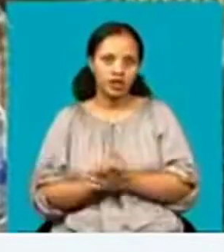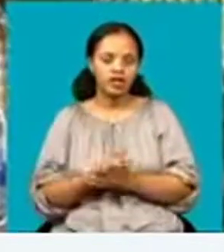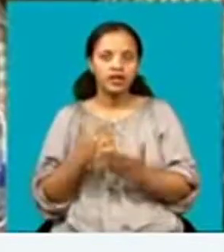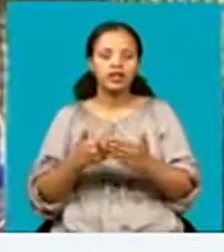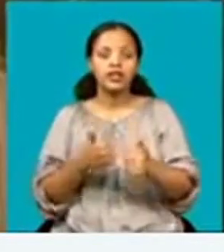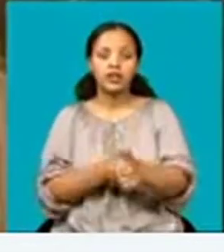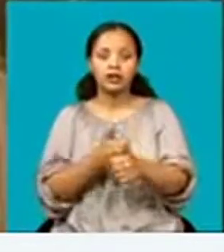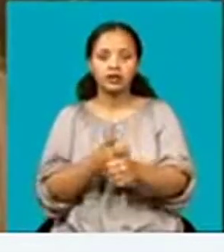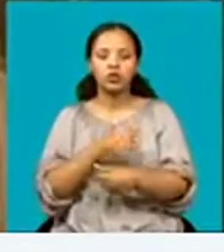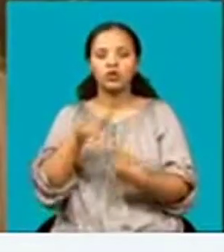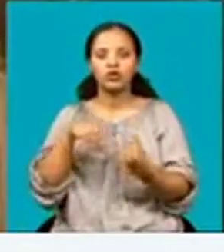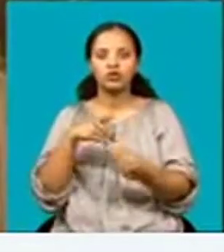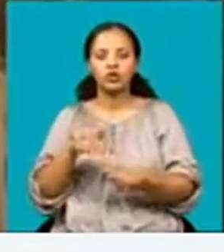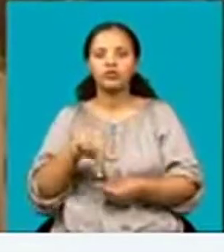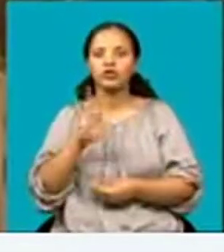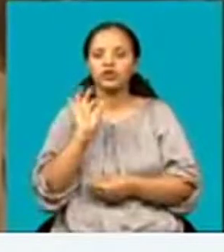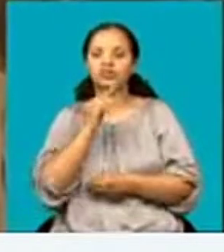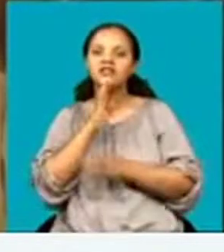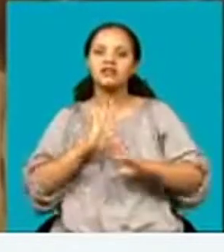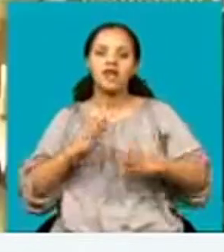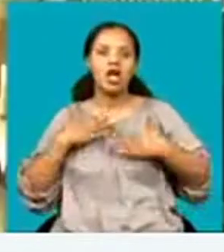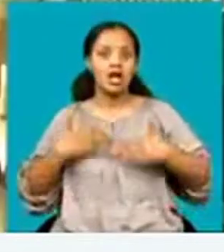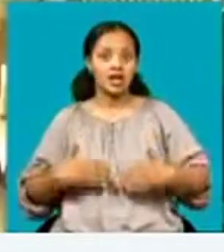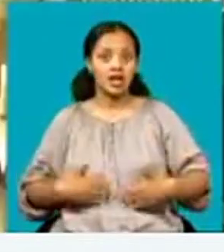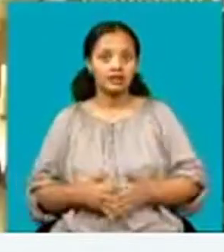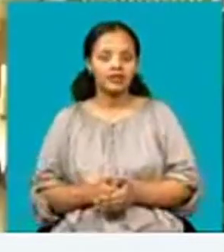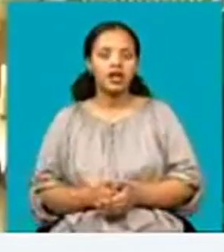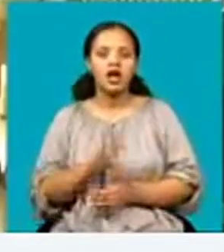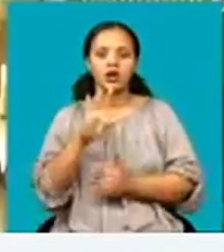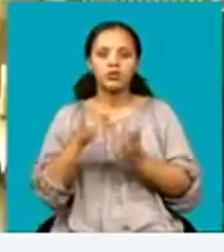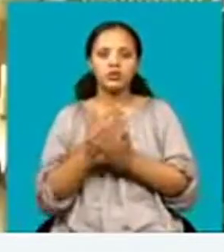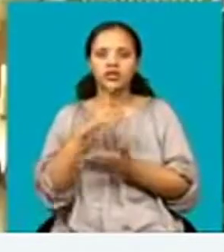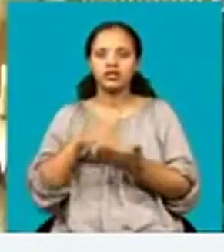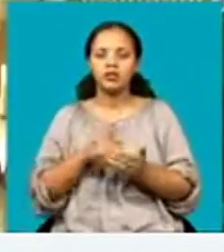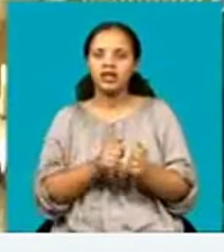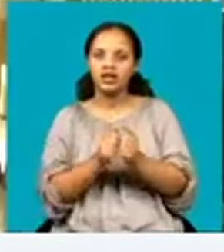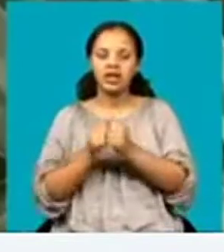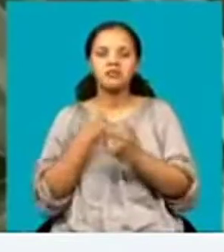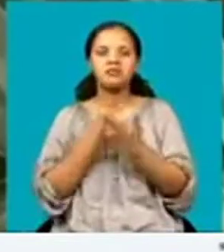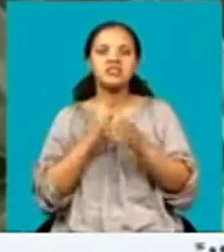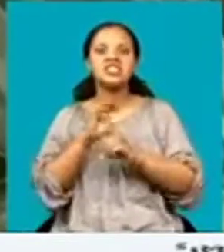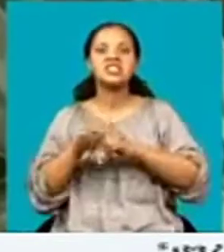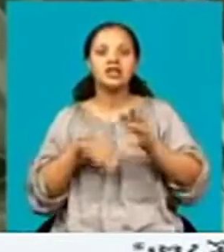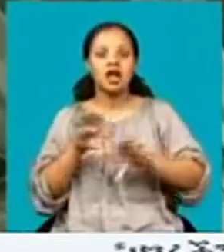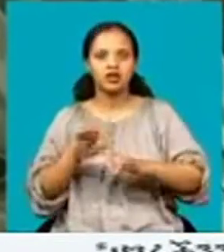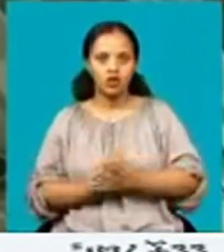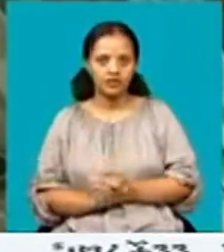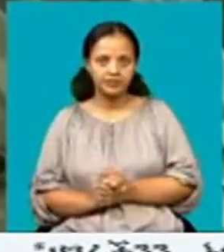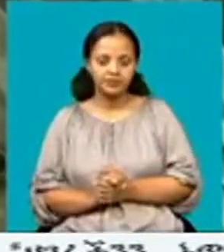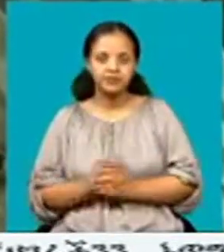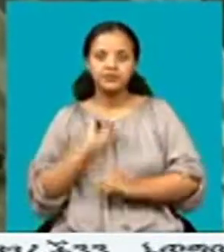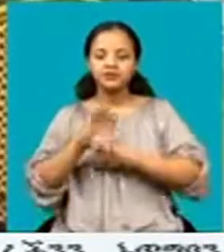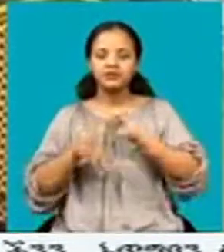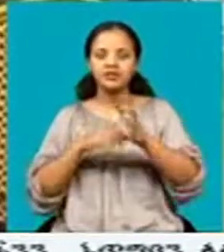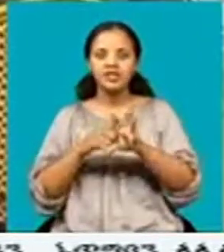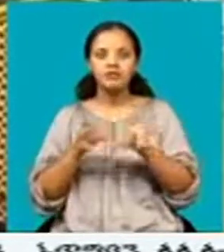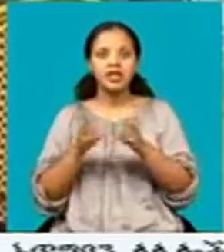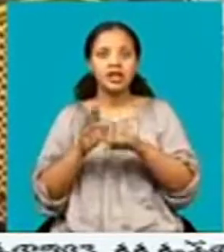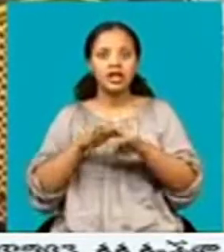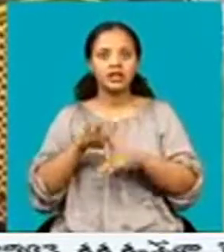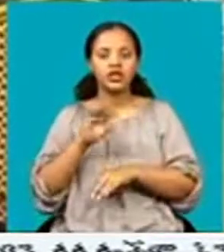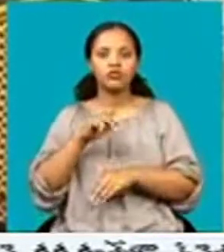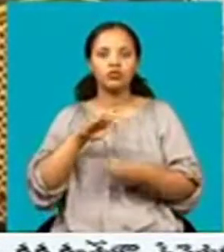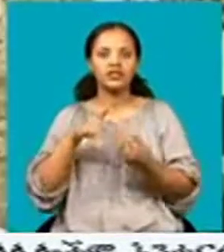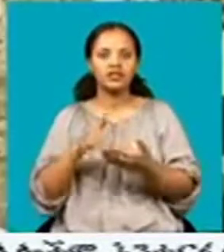ይህንን ተከትሎ በክልሉ የሚገኙ የጸጥታ አካላት በአርባ ምንጭ ከተማ የጋራ ምክክር አድርገዋል። በምክክር መድረኩ ላይ የተገኙት